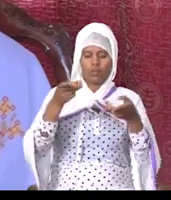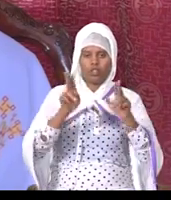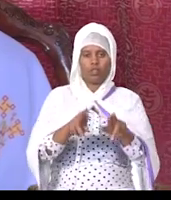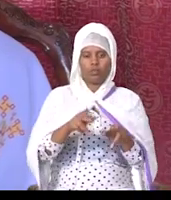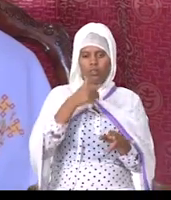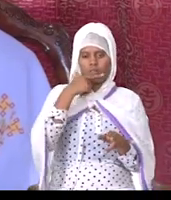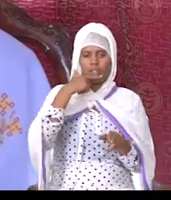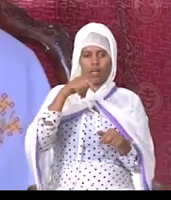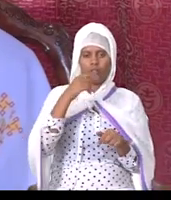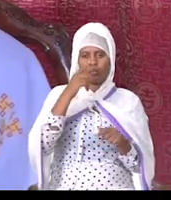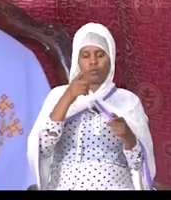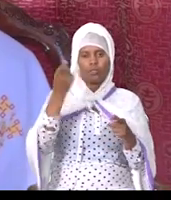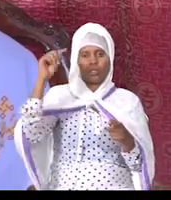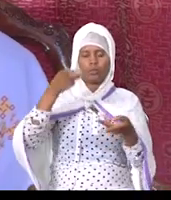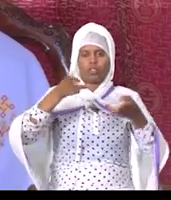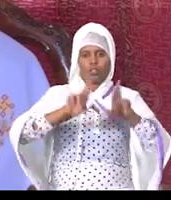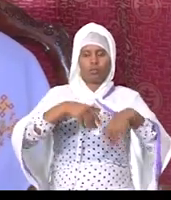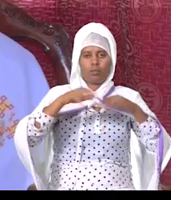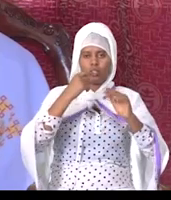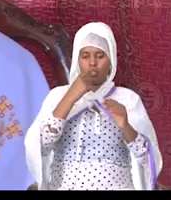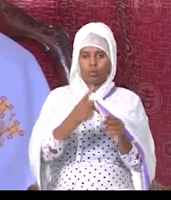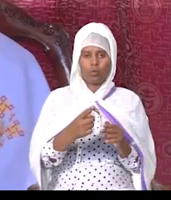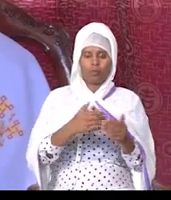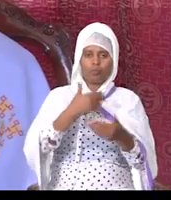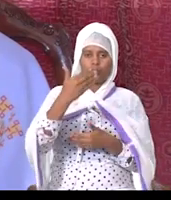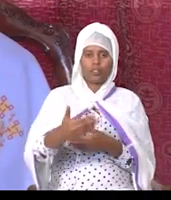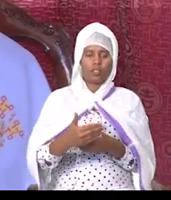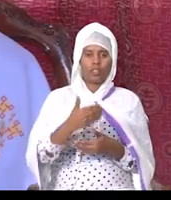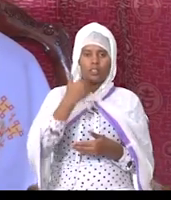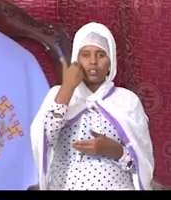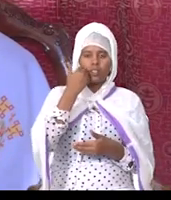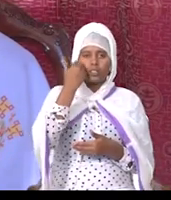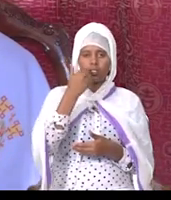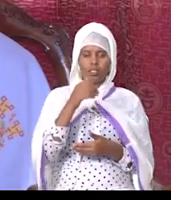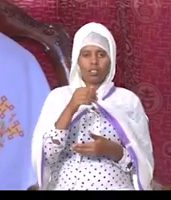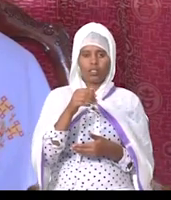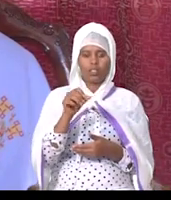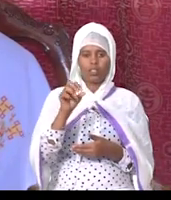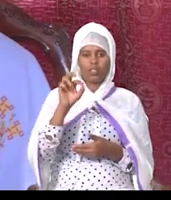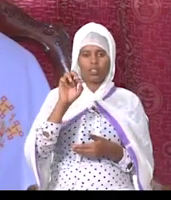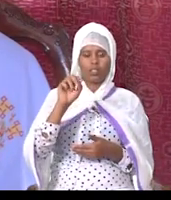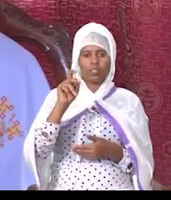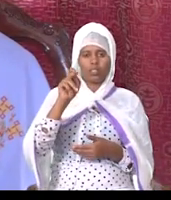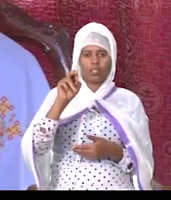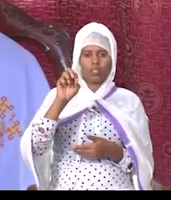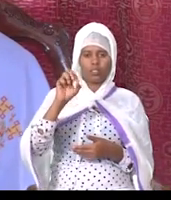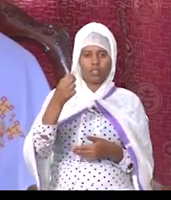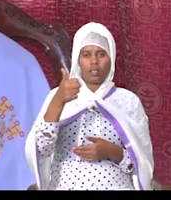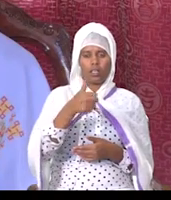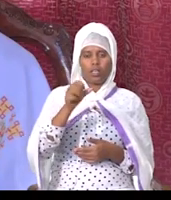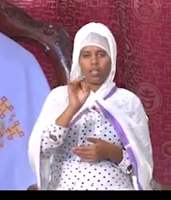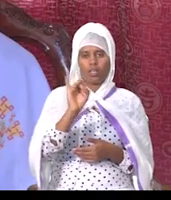يلبون فرحن كبح بحن كوني لو بدحري إدما زرق قائل كم مدري أنا تايلو مسناي